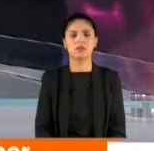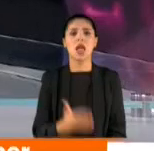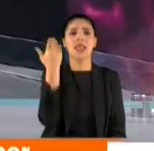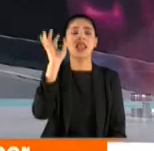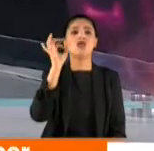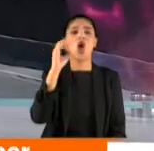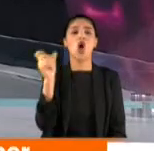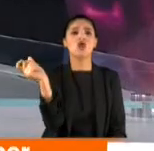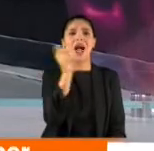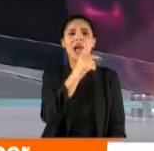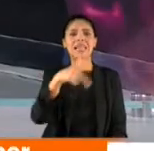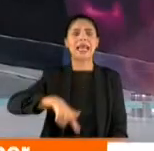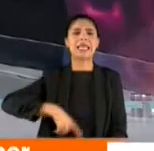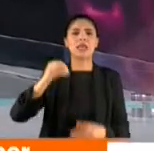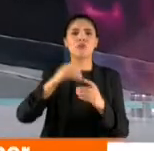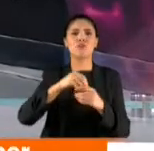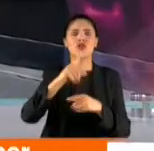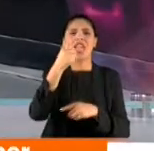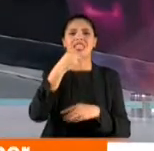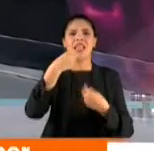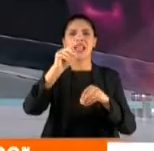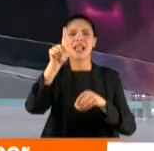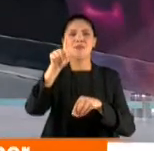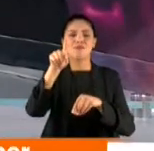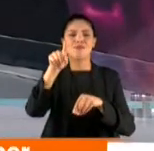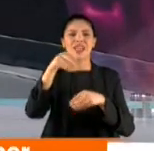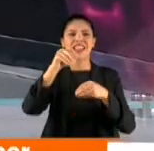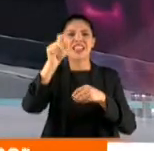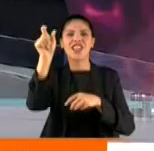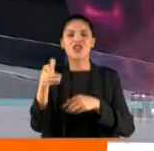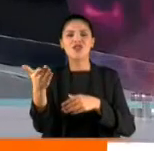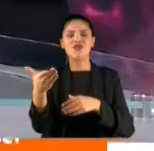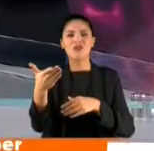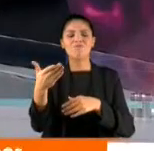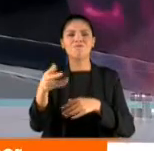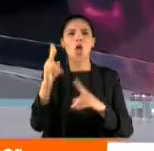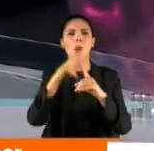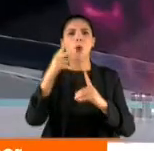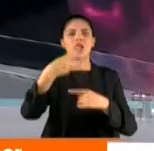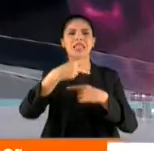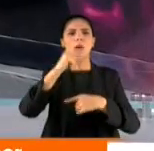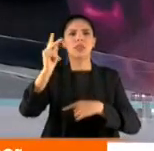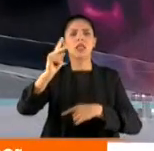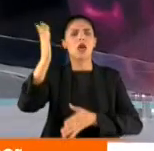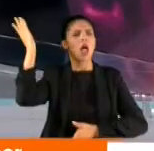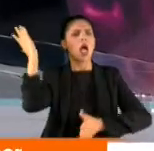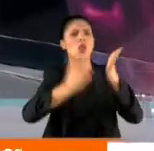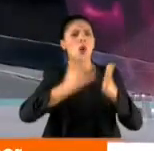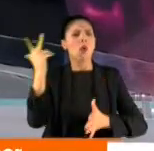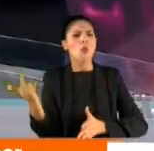Geçen Ocak ayında İzmir'de tatlı satan bir seyyar satıcı. Zabıta tarafından öldüresiye